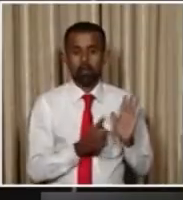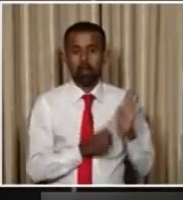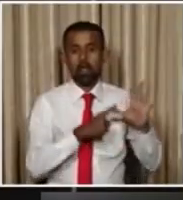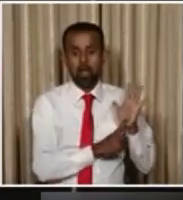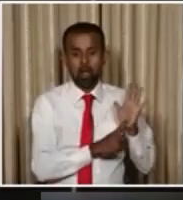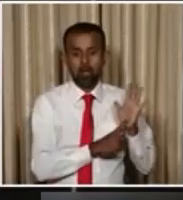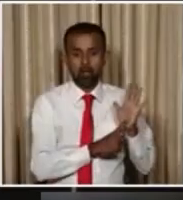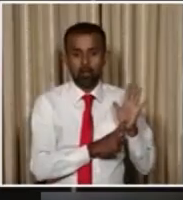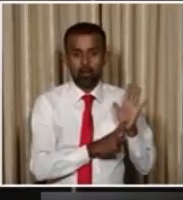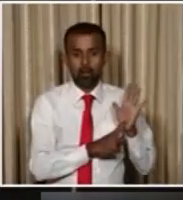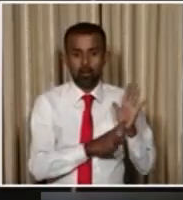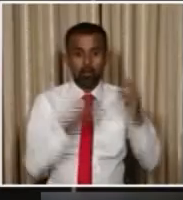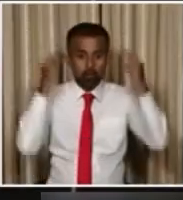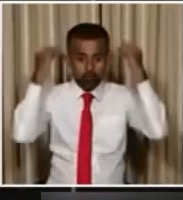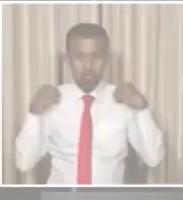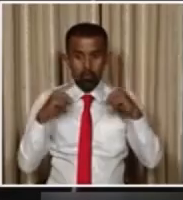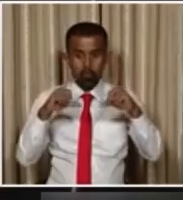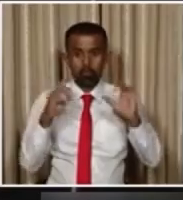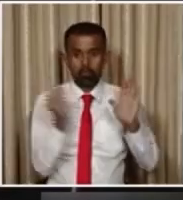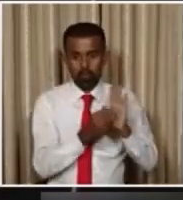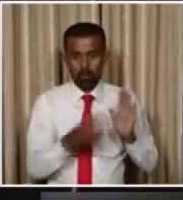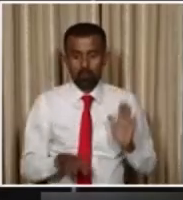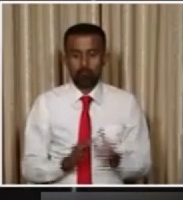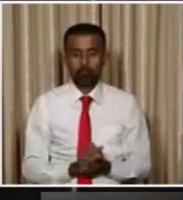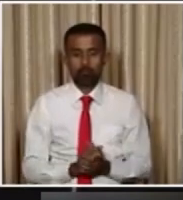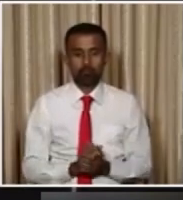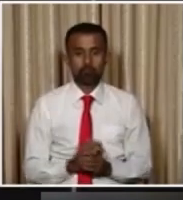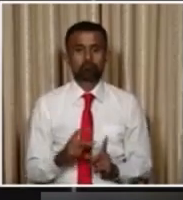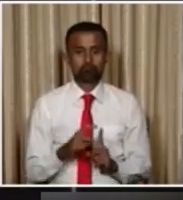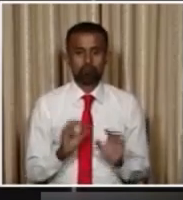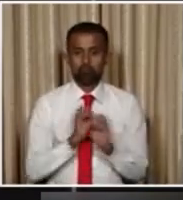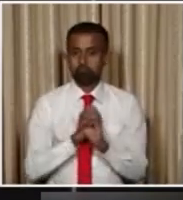අධිකරණ ඇමති කියලා මේ ඔළුවේ මේක උද්දාගෙන මේ ෆොටෝ එකක් දාලා තියෙනවා. සම මේක ඊටාම බරපතල ප්‍රකාශයක් කරු මන්ත්‍රීතුමනි.